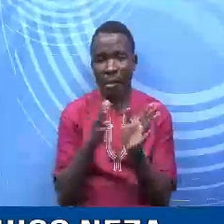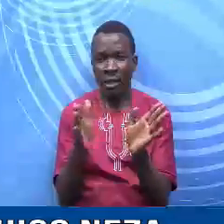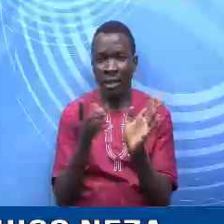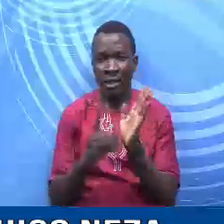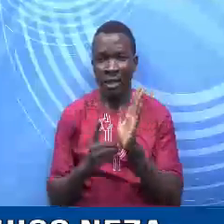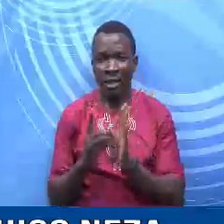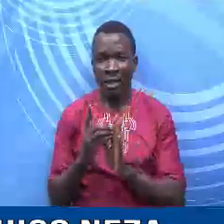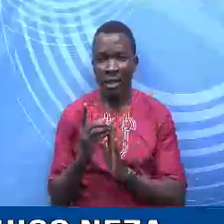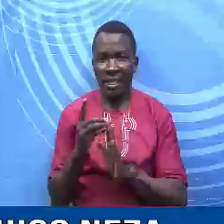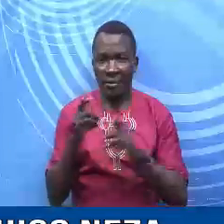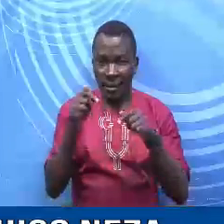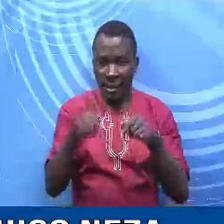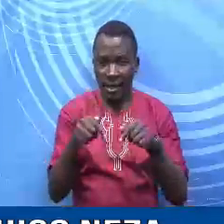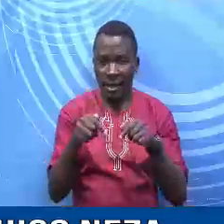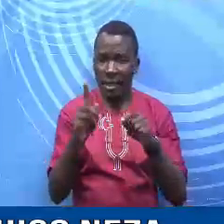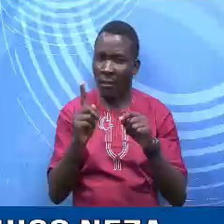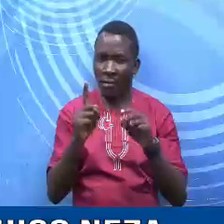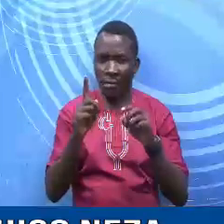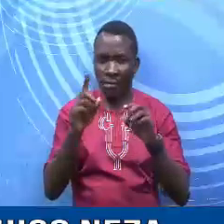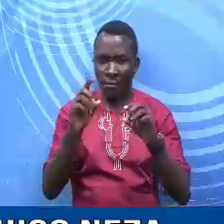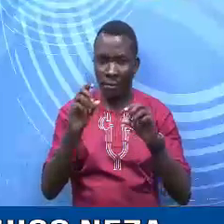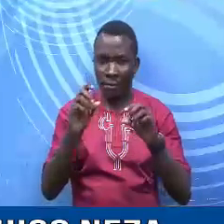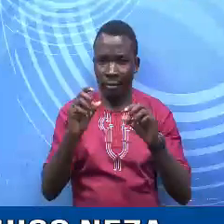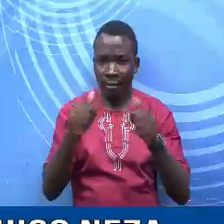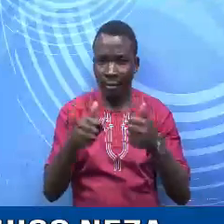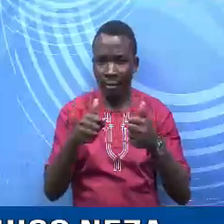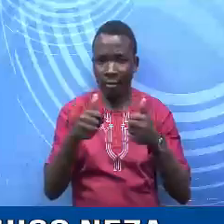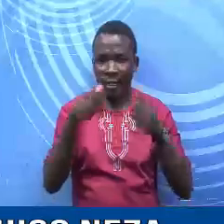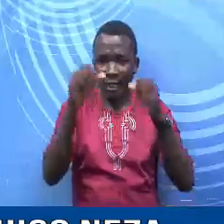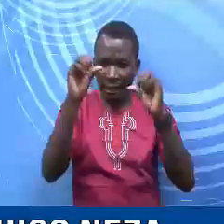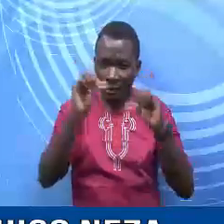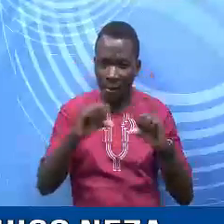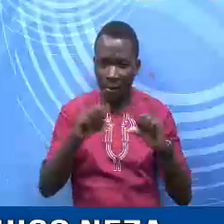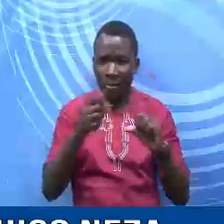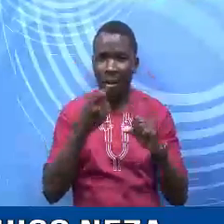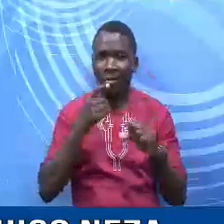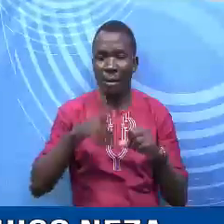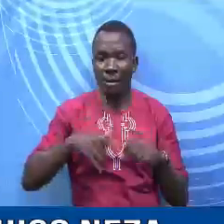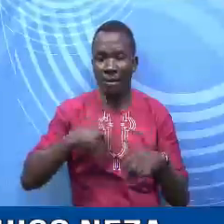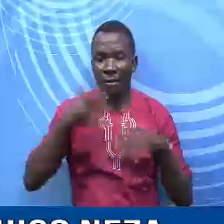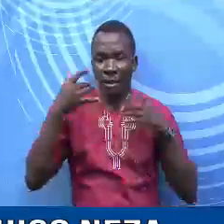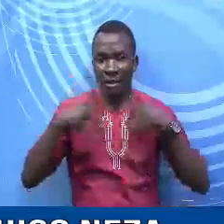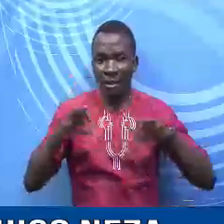ngewe ntabwo biba biri kugenda neza. Mba ngomba kwisanzura, imodoka ntizikigenda,